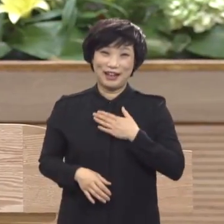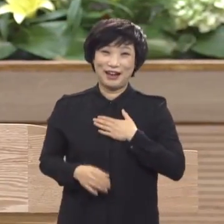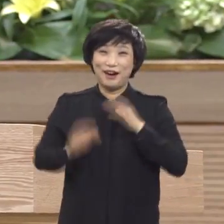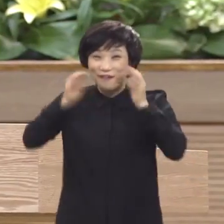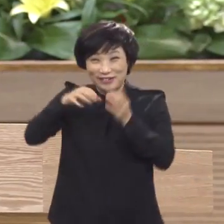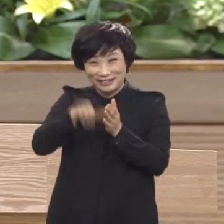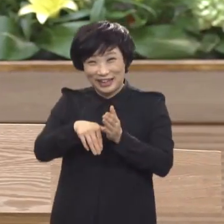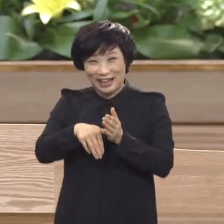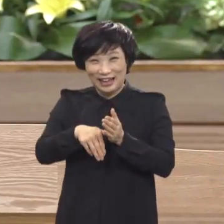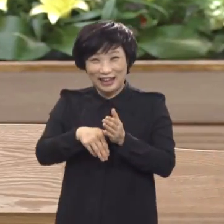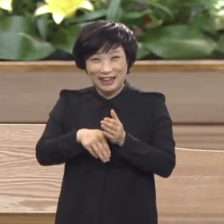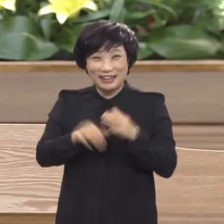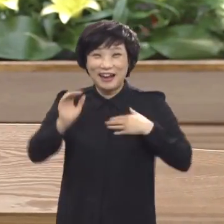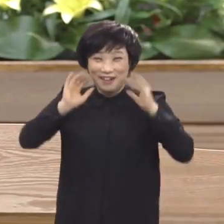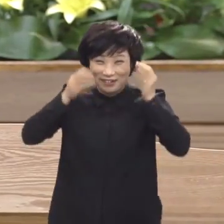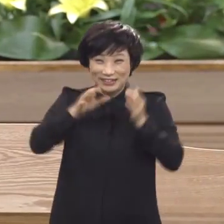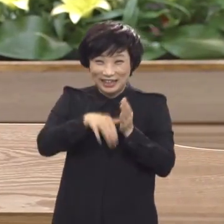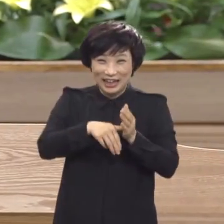그 딱지치기,